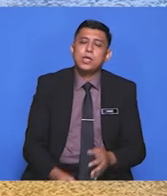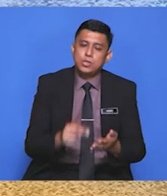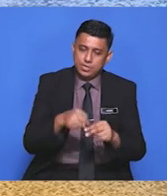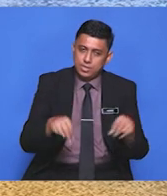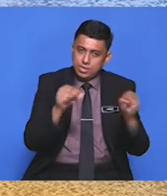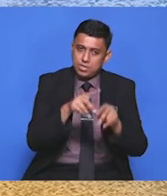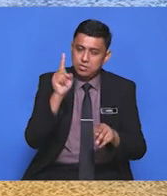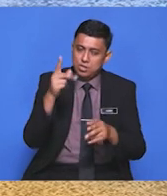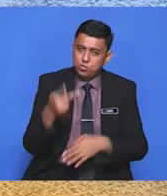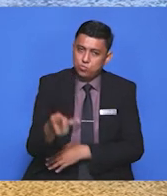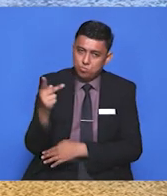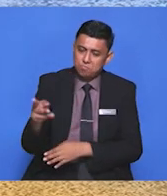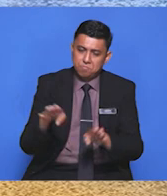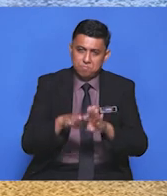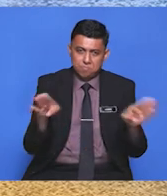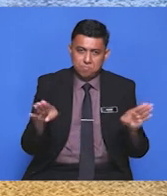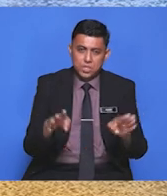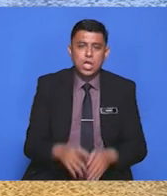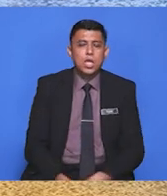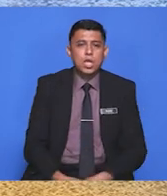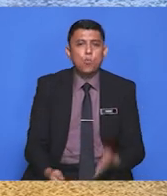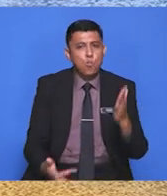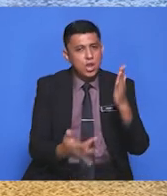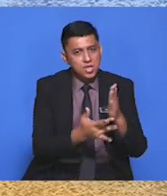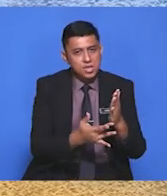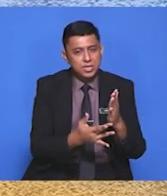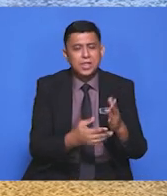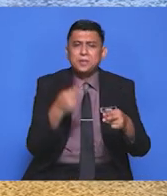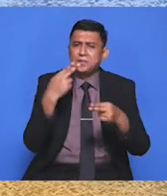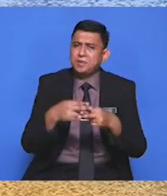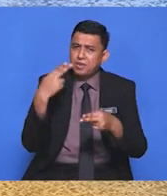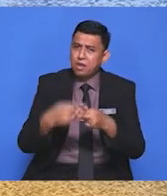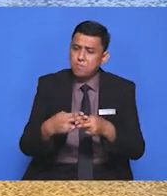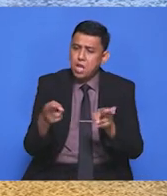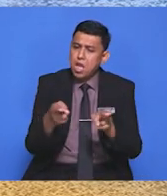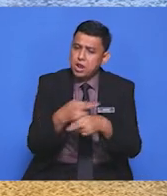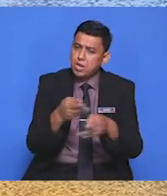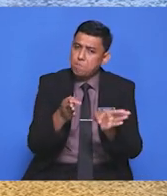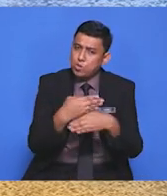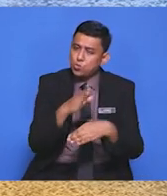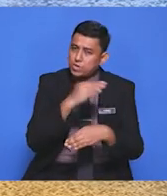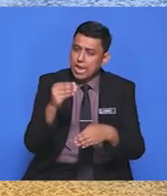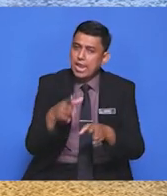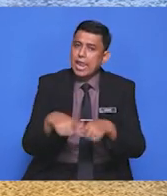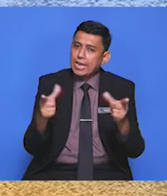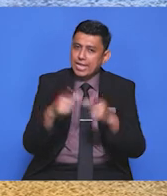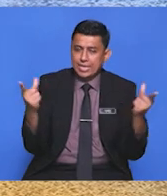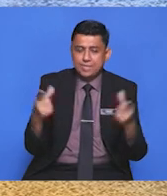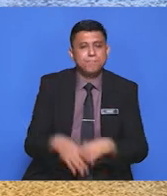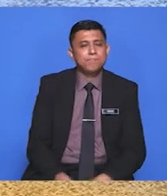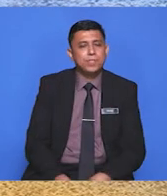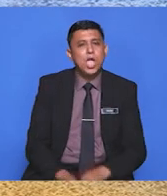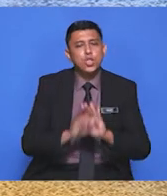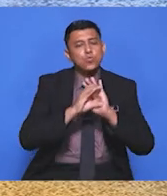produk berbeza kerana kualiti, jenama, reka bentuk dan sebagainya.